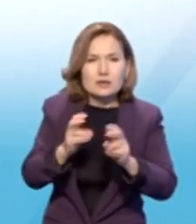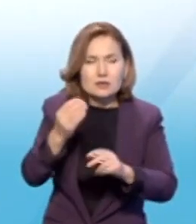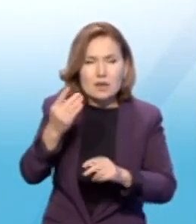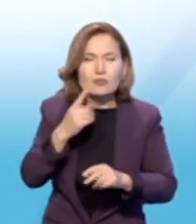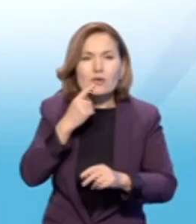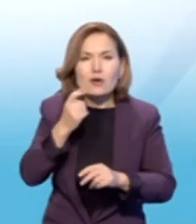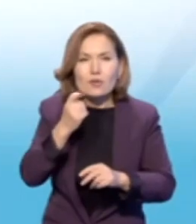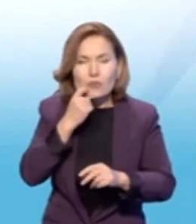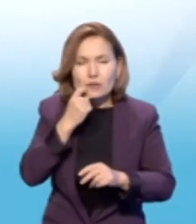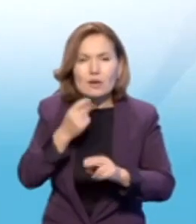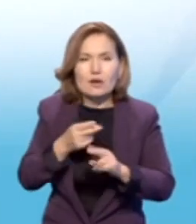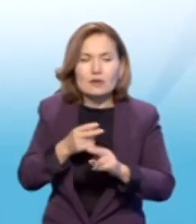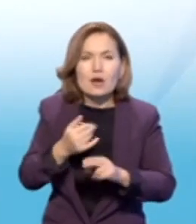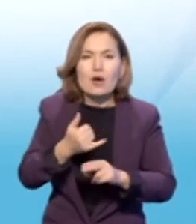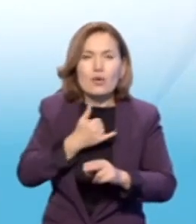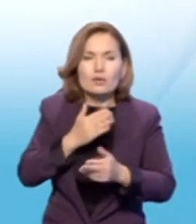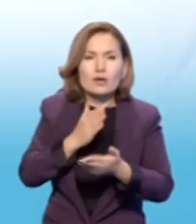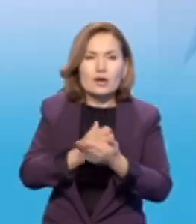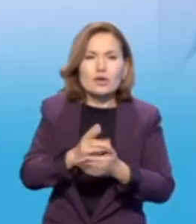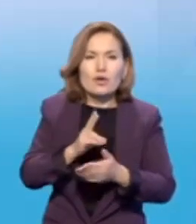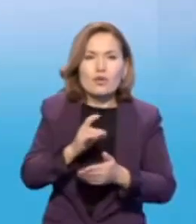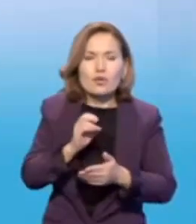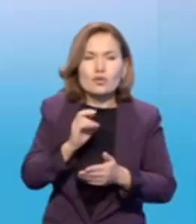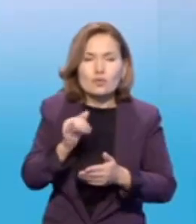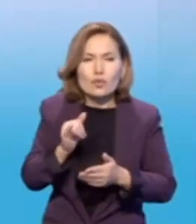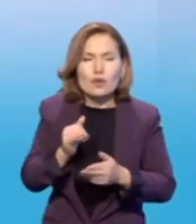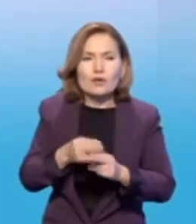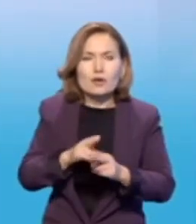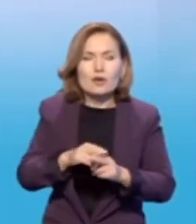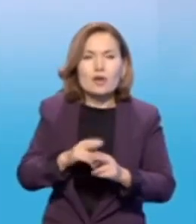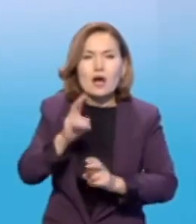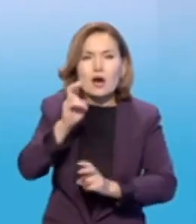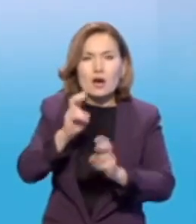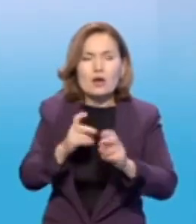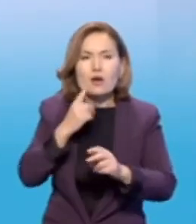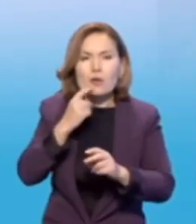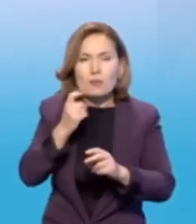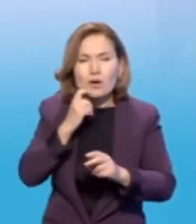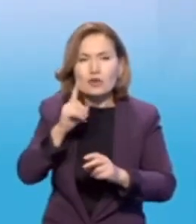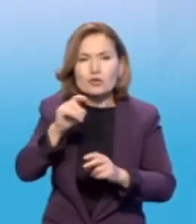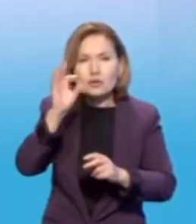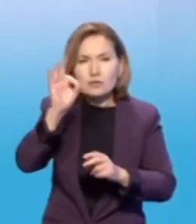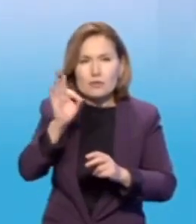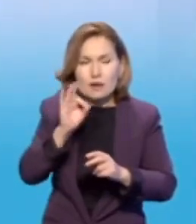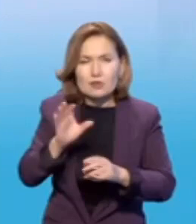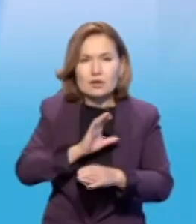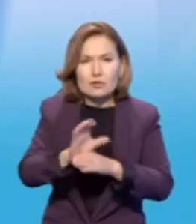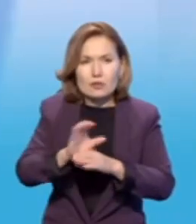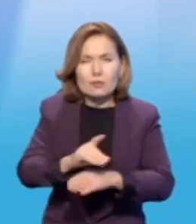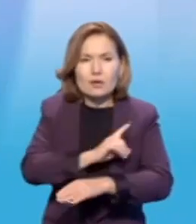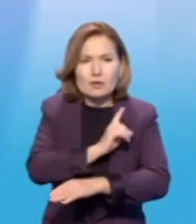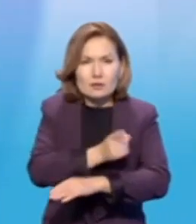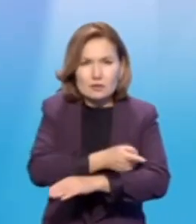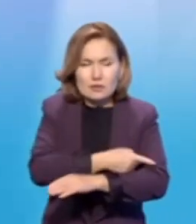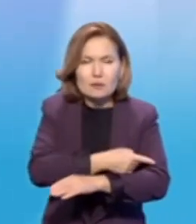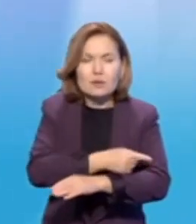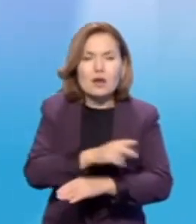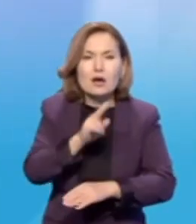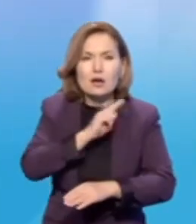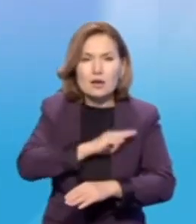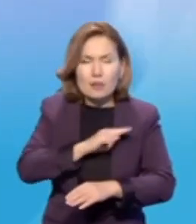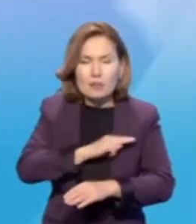Ақсу, Көксу қант заводы. Көксу қант заводы қазір 100% өзінің мощностында жұмыс істеп отыр.